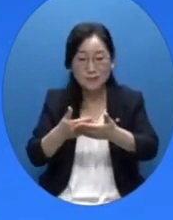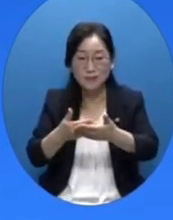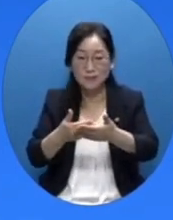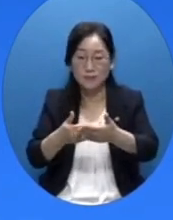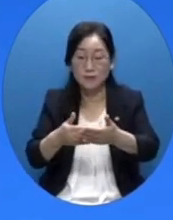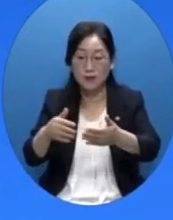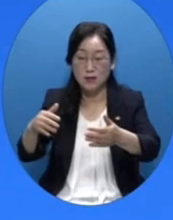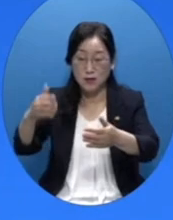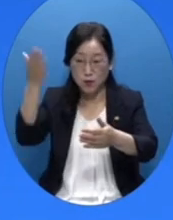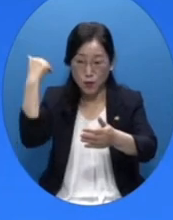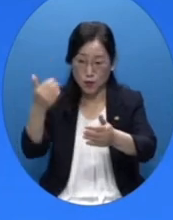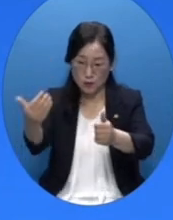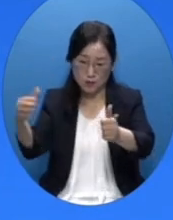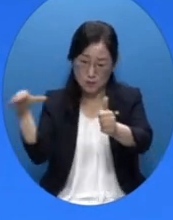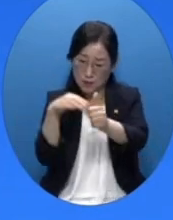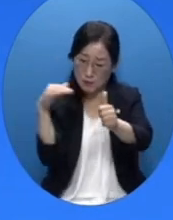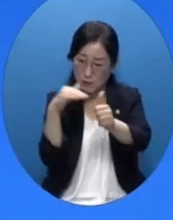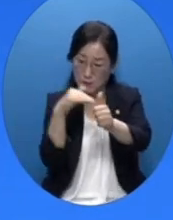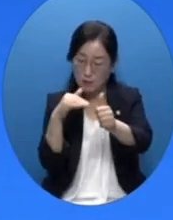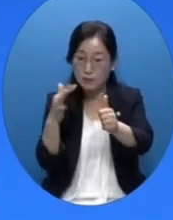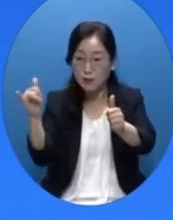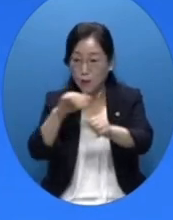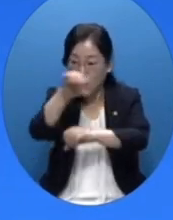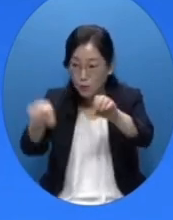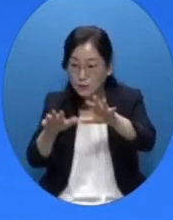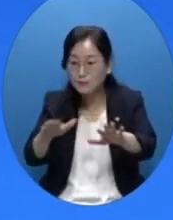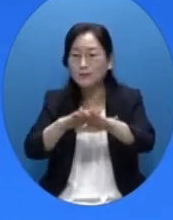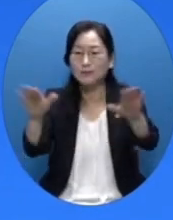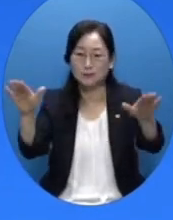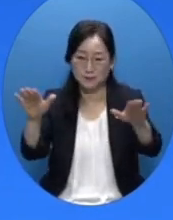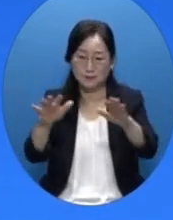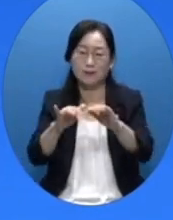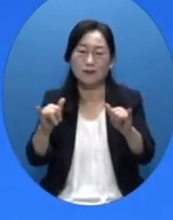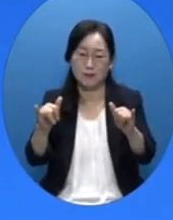자에서 이제는 관사로 와서